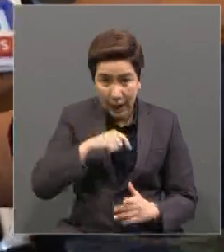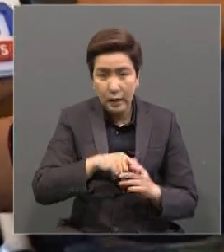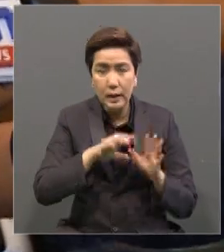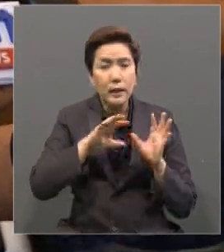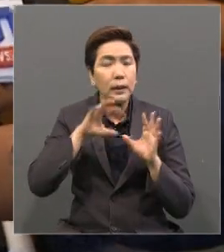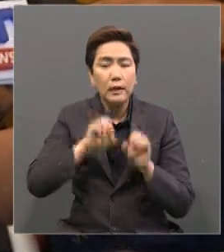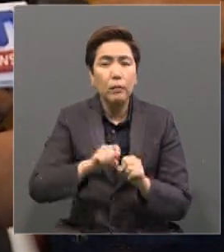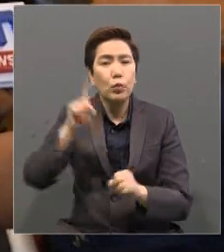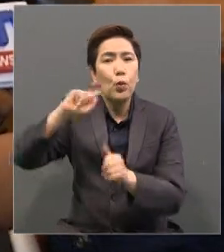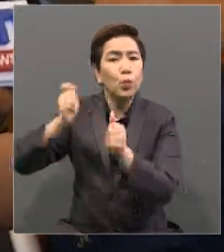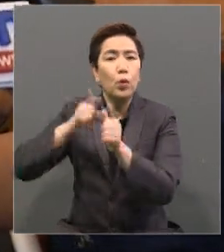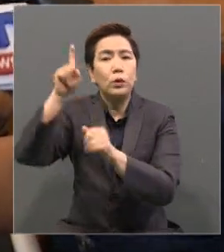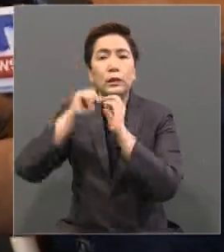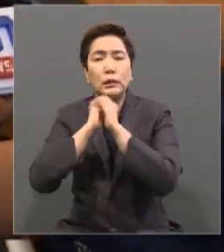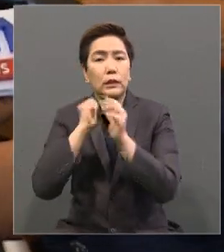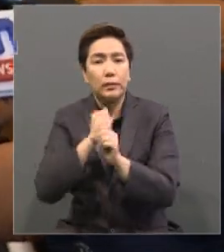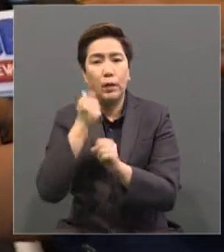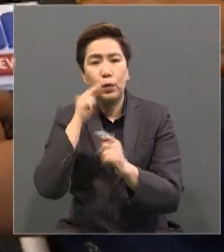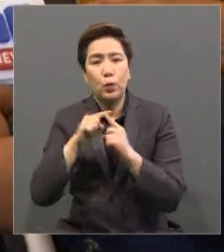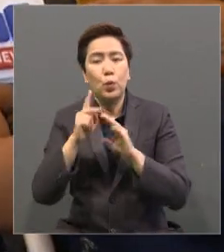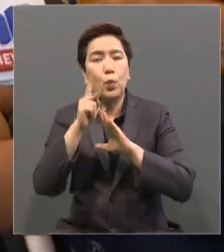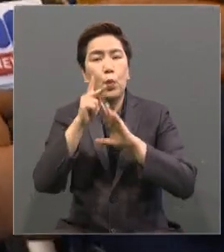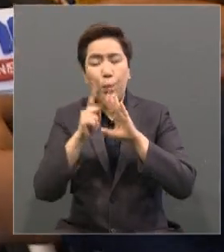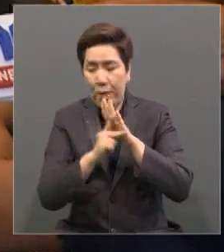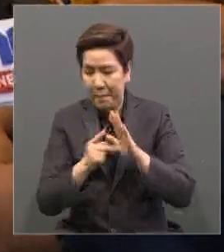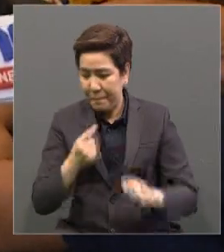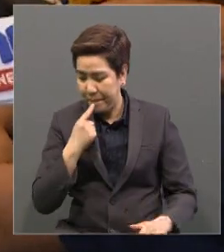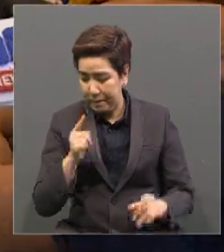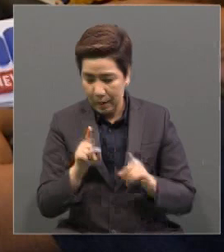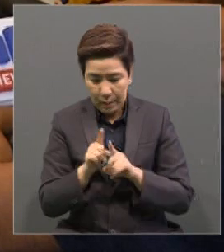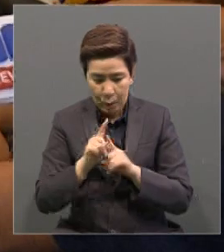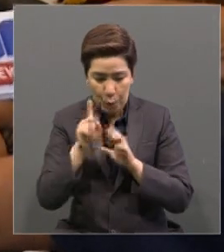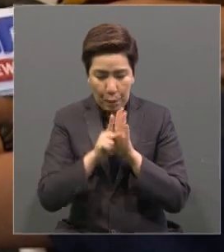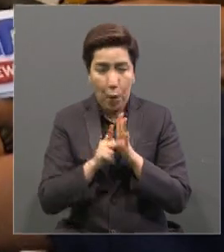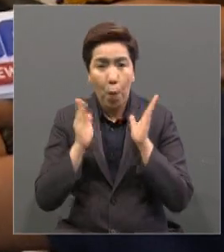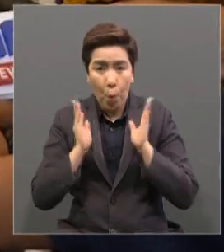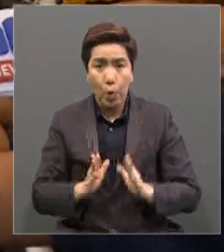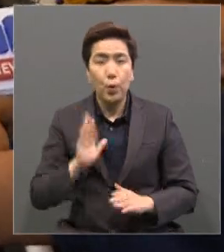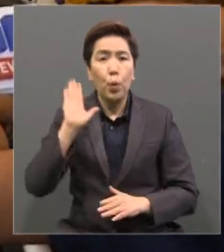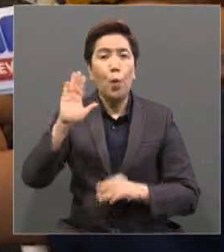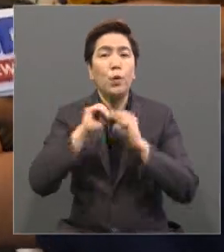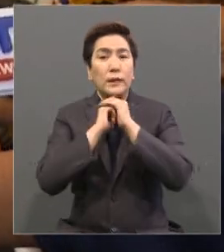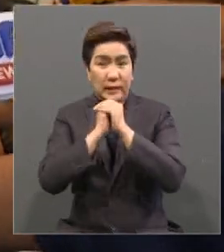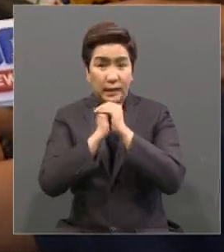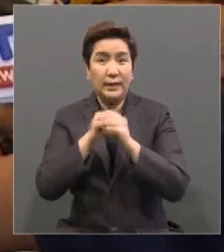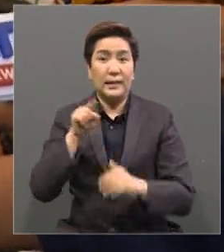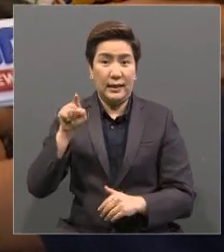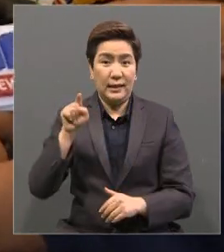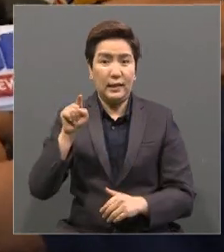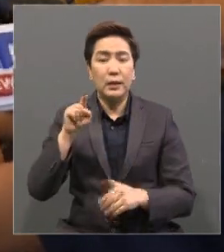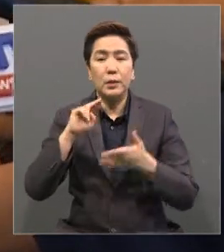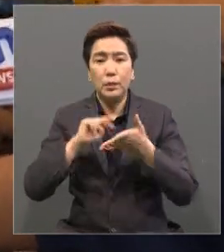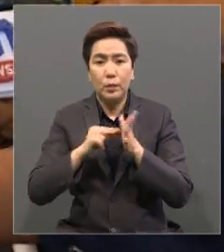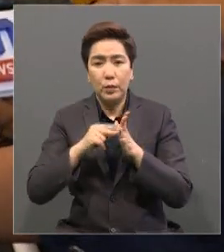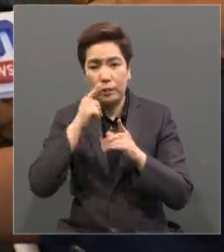ำเนินการที่จีนได ้เป็นหลักกฎหมายที่เหมือนกับว่าคนของเขานะครับถูกดำเนินการถูกมี